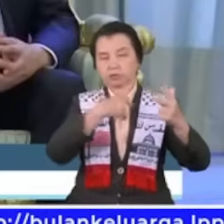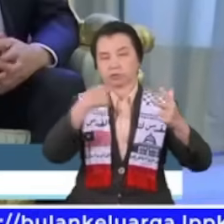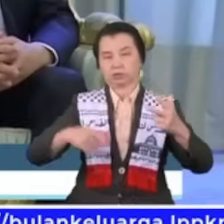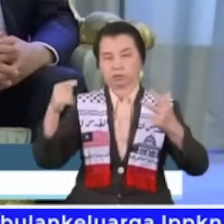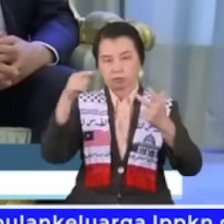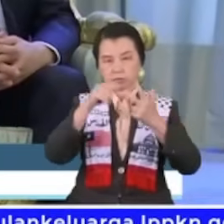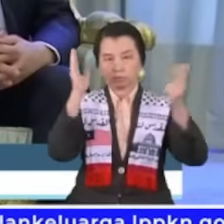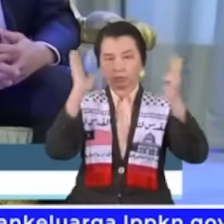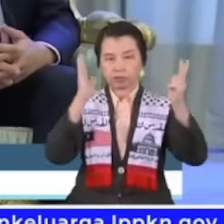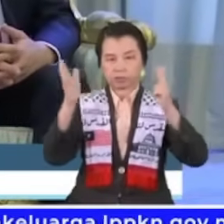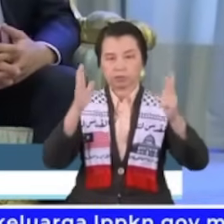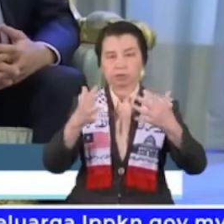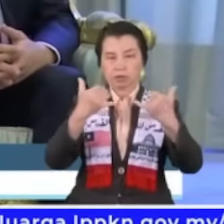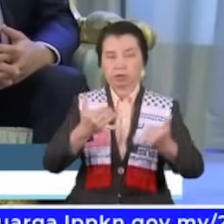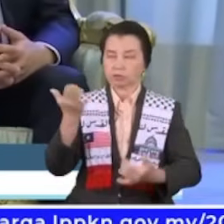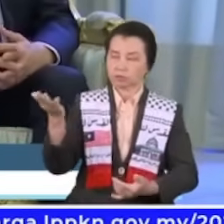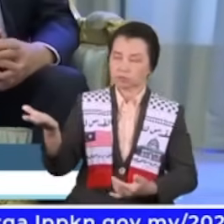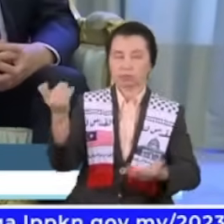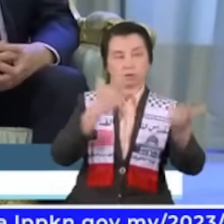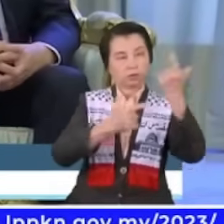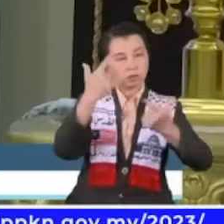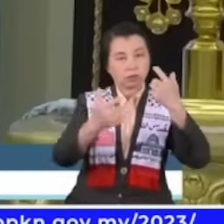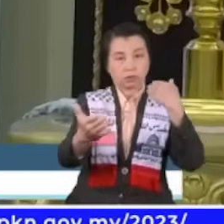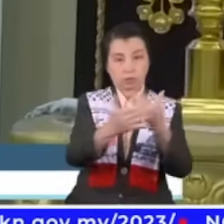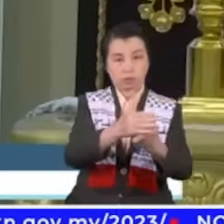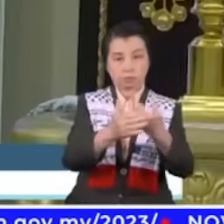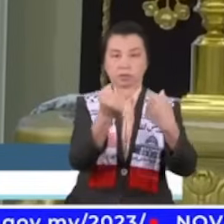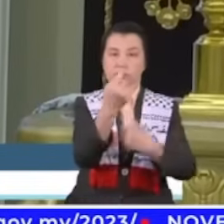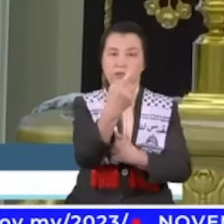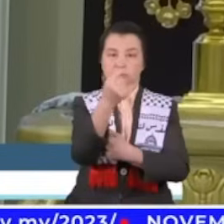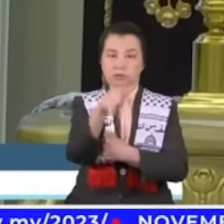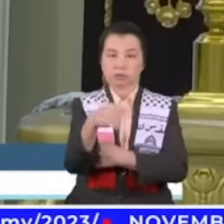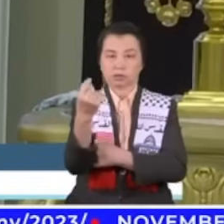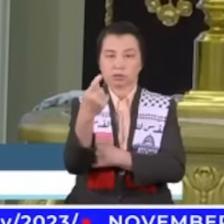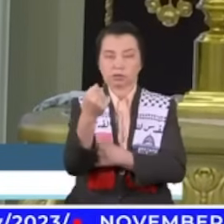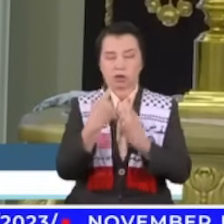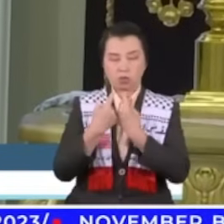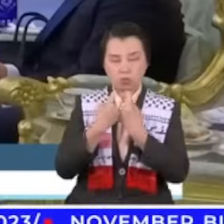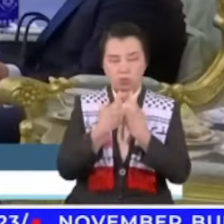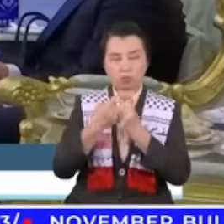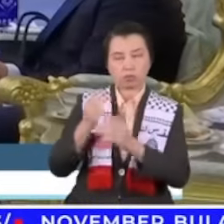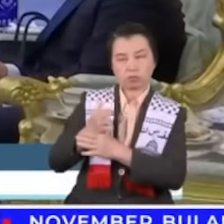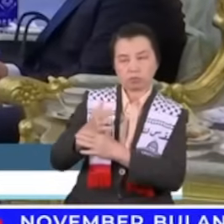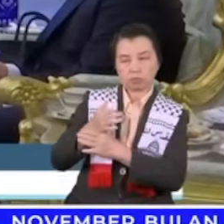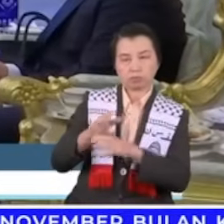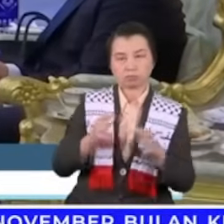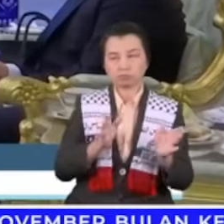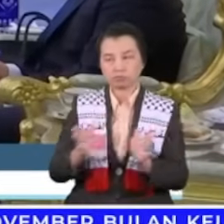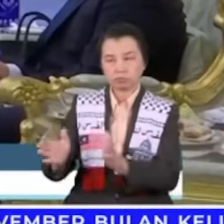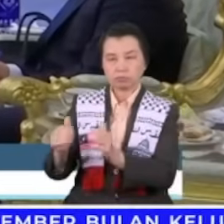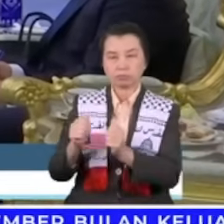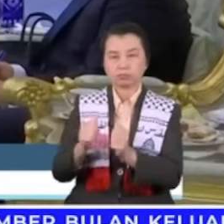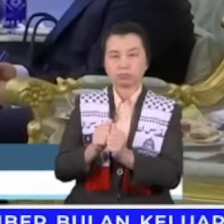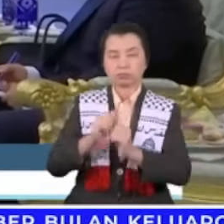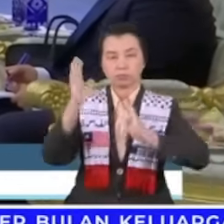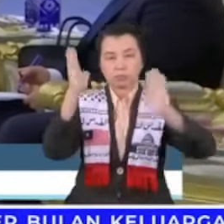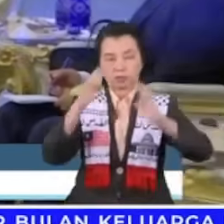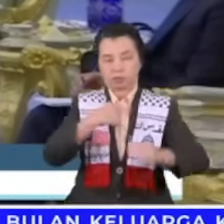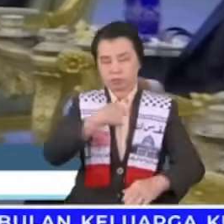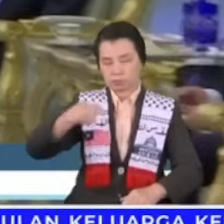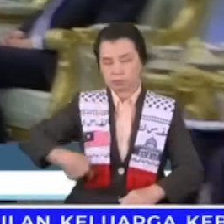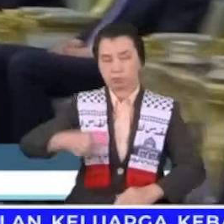yujing Han kini dalam lawatan Rasmi sehingga 11 November Sempena ulang tahun ke-10 perkongsian strategik komprehensif Malaysia China